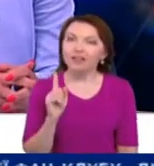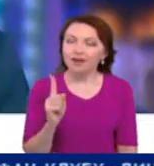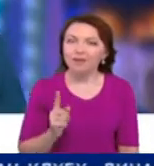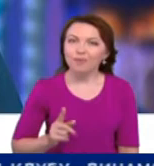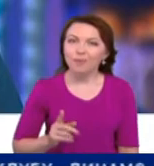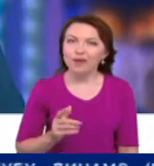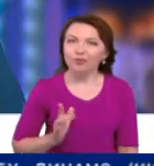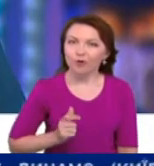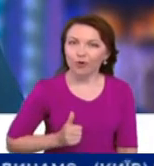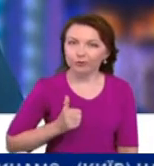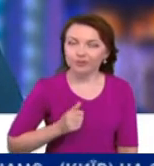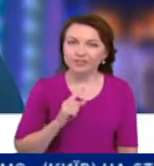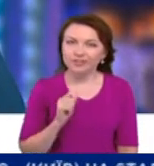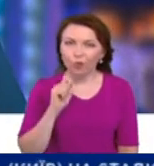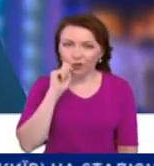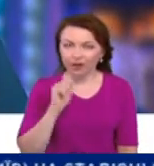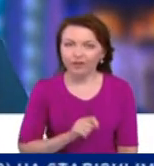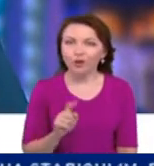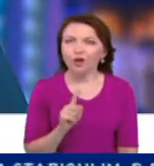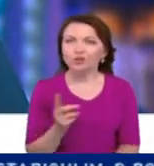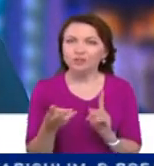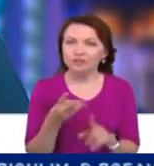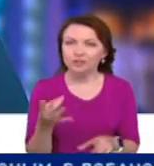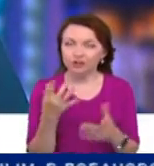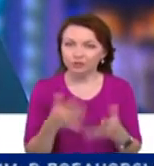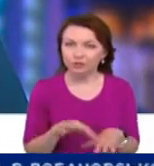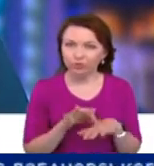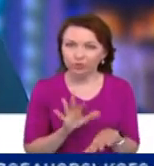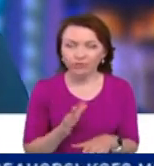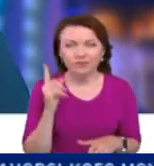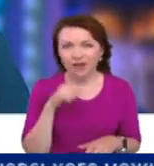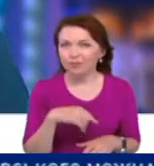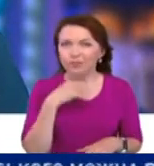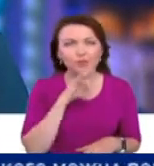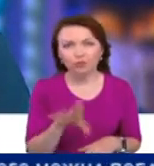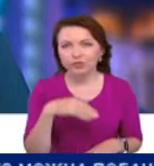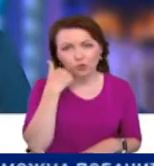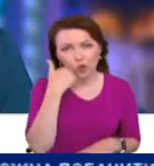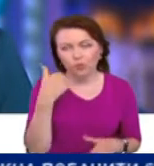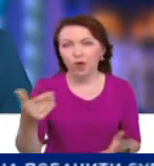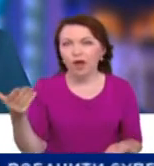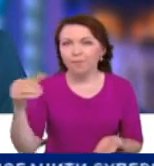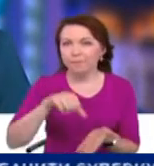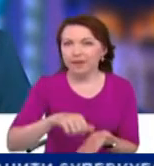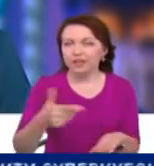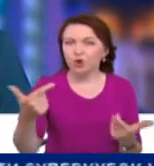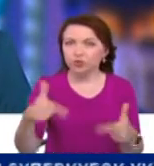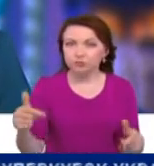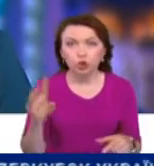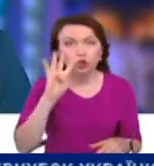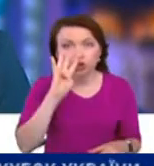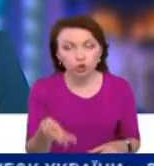вже втретє будемо проводити і знаємо, що нам не буде соромно перед гостями. Ось насправді 4 роки